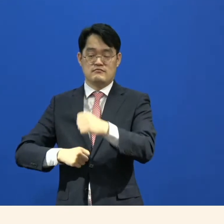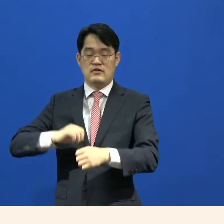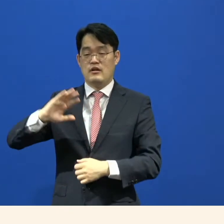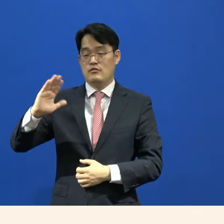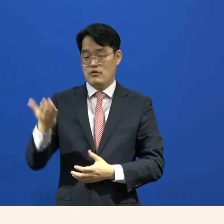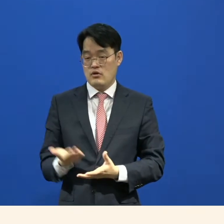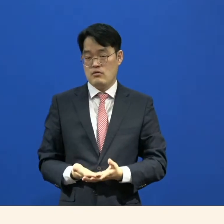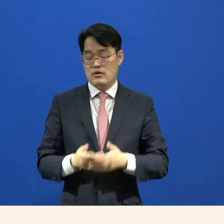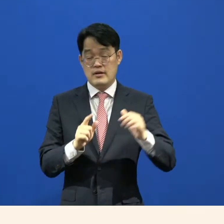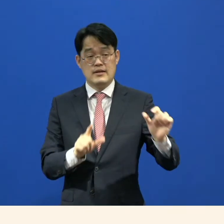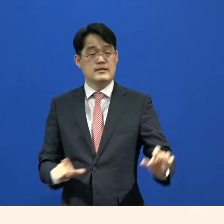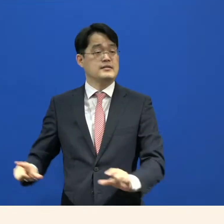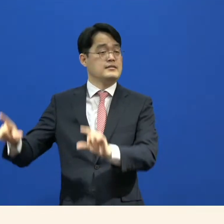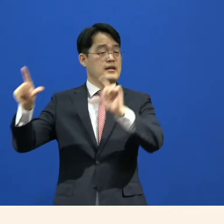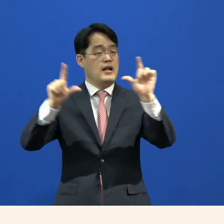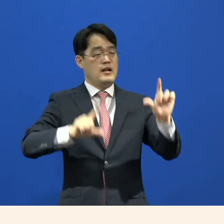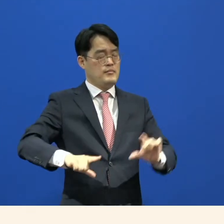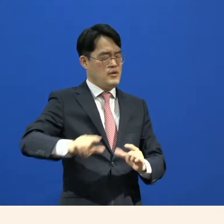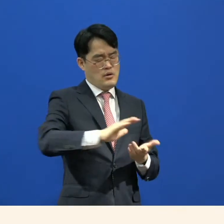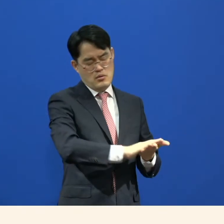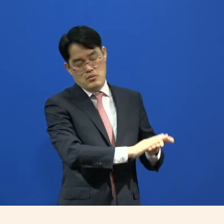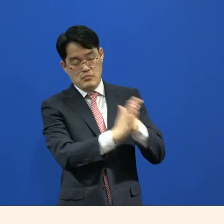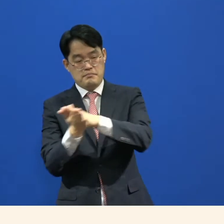그의 삶의 전체를 바꿔놓았어.